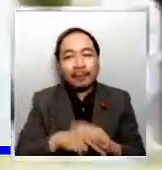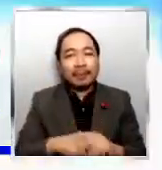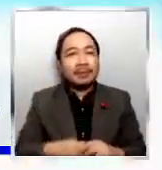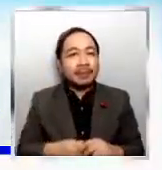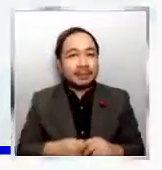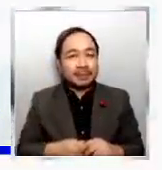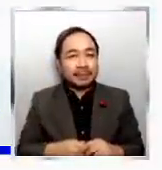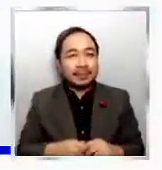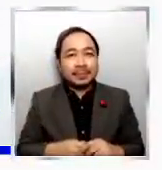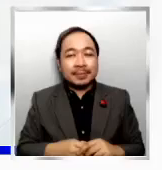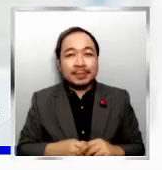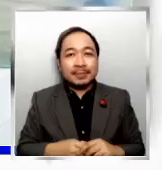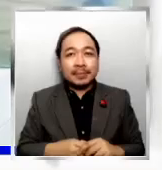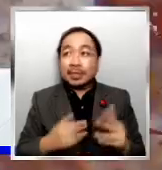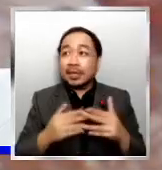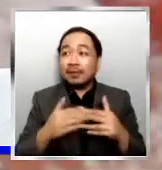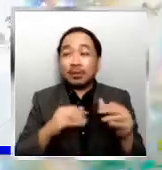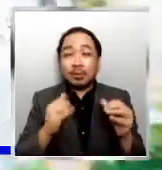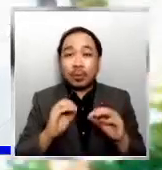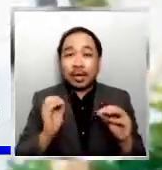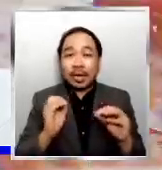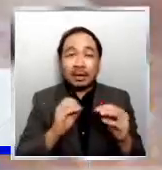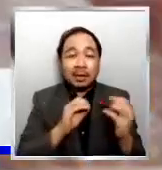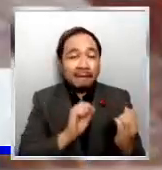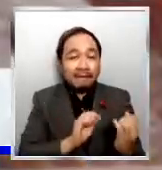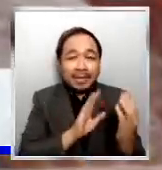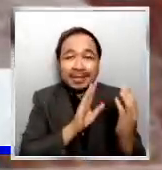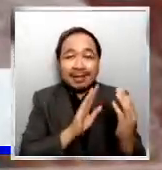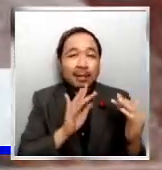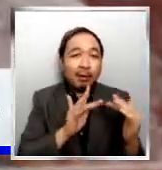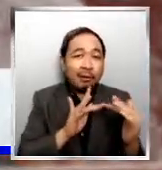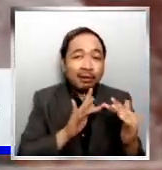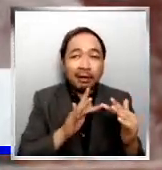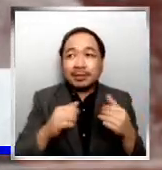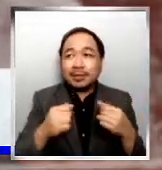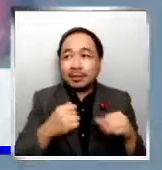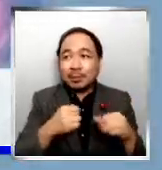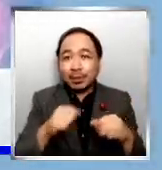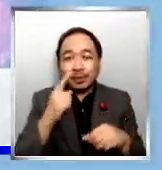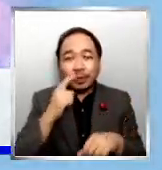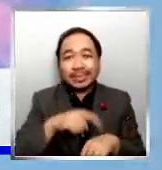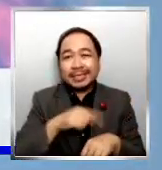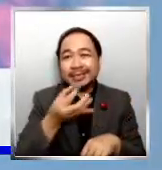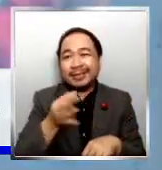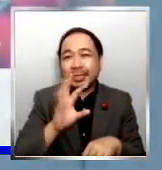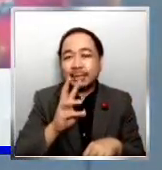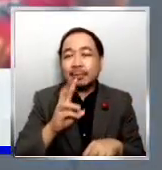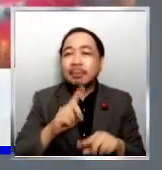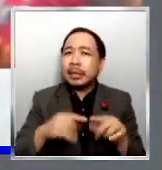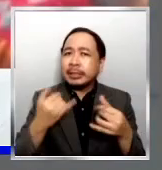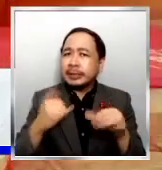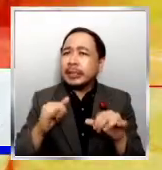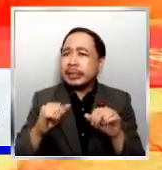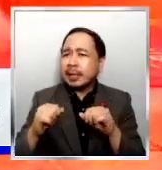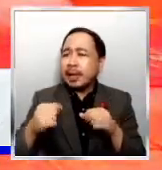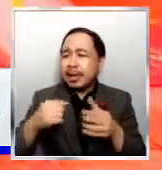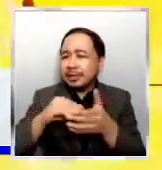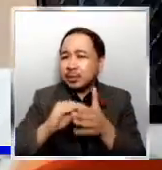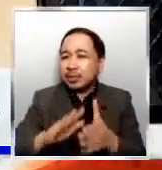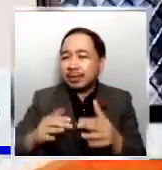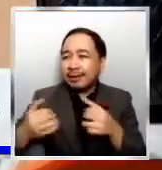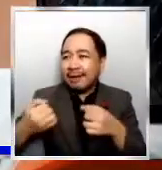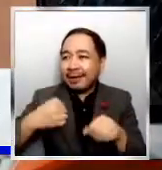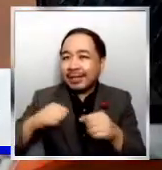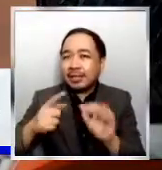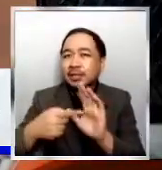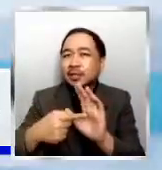Bagaman walang physical contact na sport sa NCAA Season 96, naipakita pa rin ng mga student athletes ang kanilang mga talento